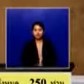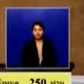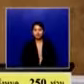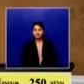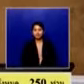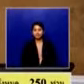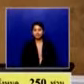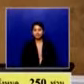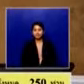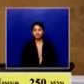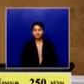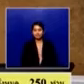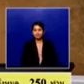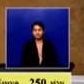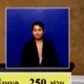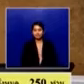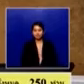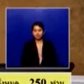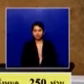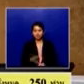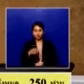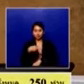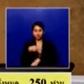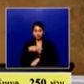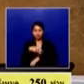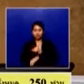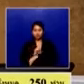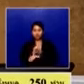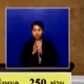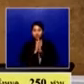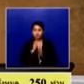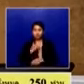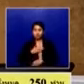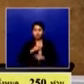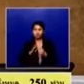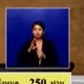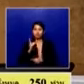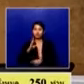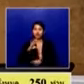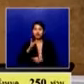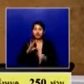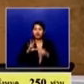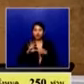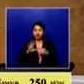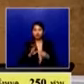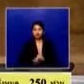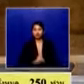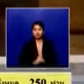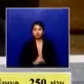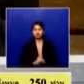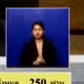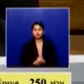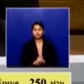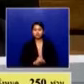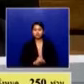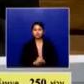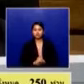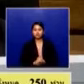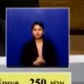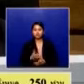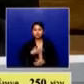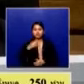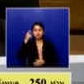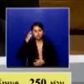ท่านผู้ตรวจการสภาก บกราบเรียนท่านประธานสภาที่เคารพผมเดชาพิวัฒน์ณสงขลานะครับผมนึกว่าเราประชุมกันเรื่องง